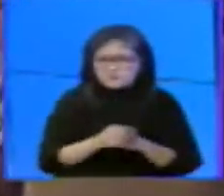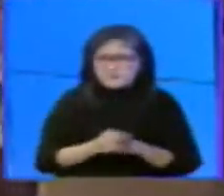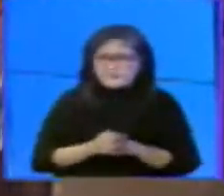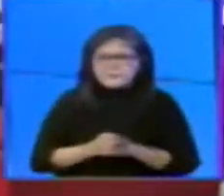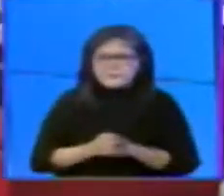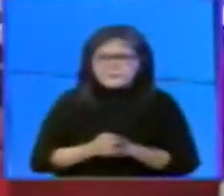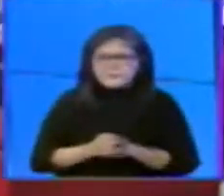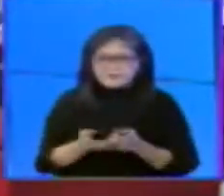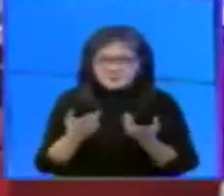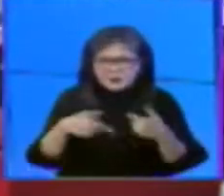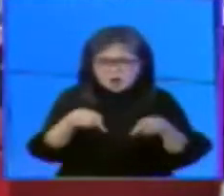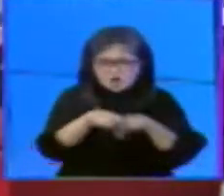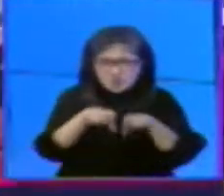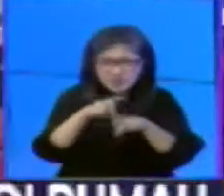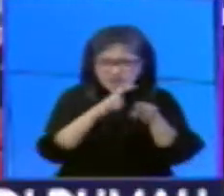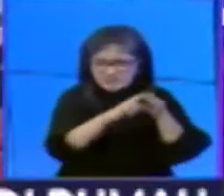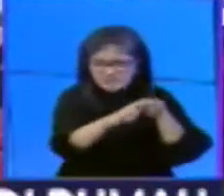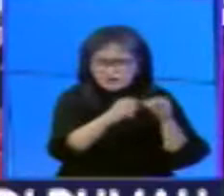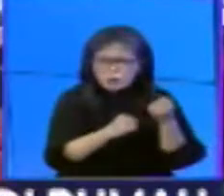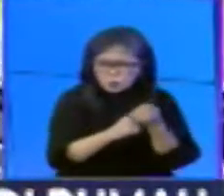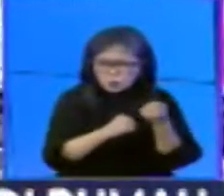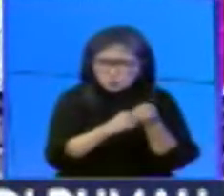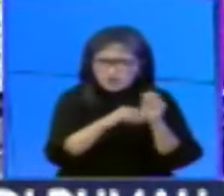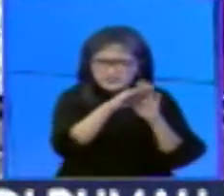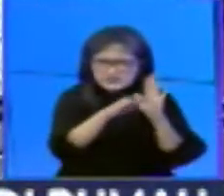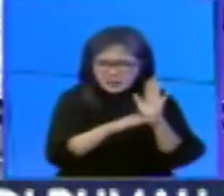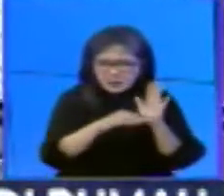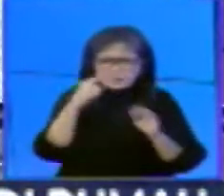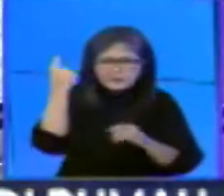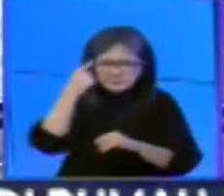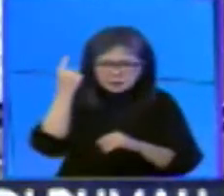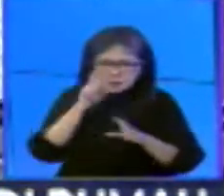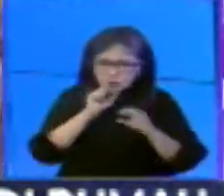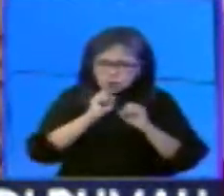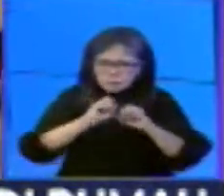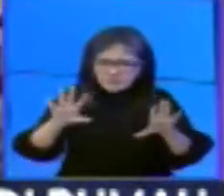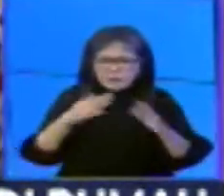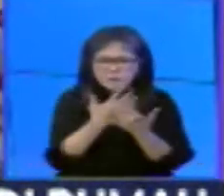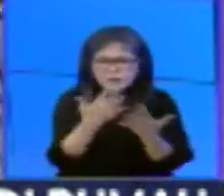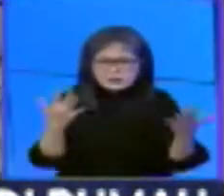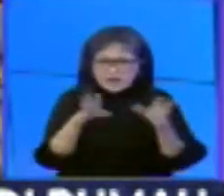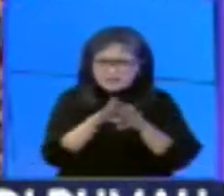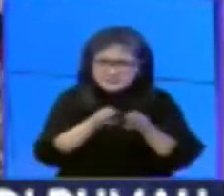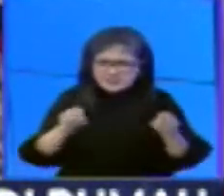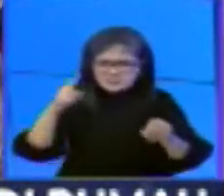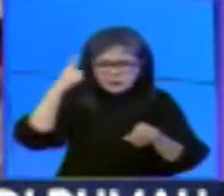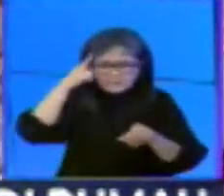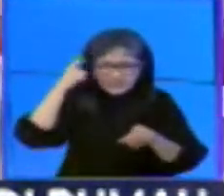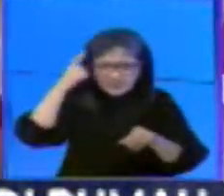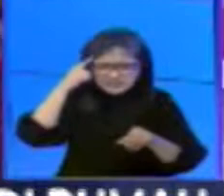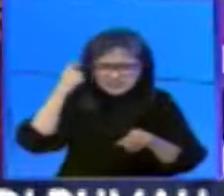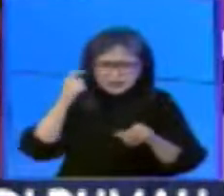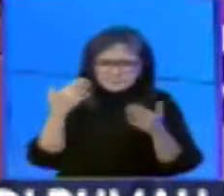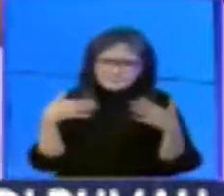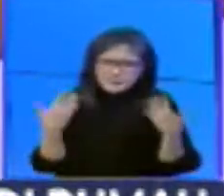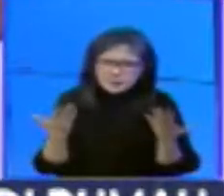Penyesuaian operasional KRL sebagai bentuk dukungan atas kebijakan pemerintah pusat dan daerah yang mengimbau masyarakat agar bekerja, belajar, dan beribadah di rumah